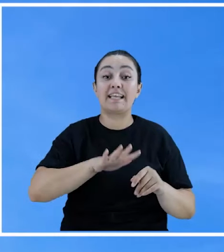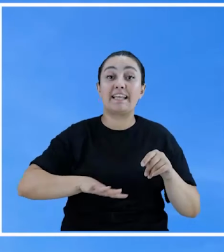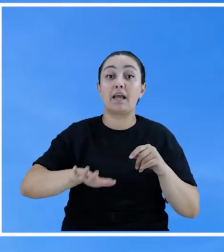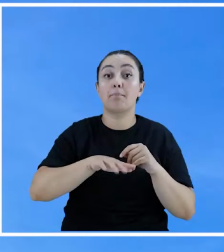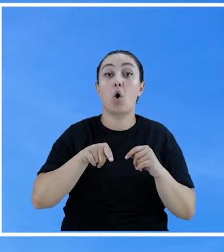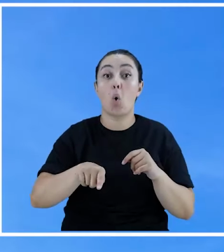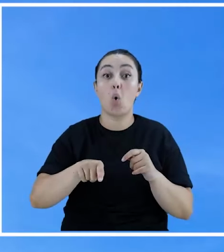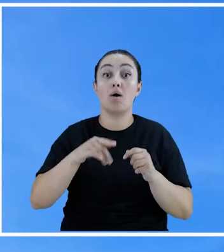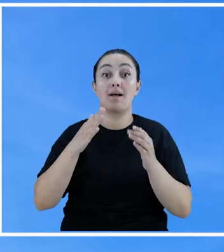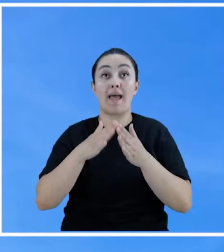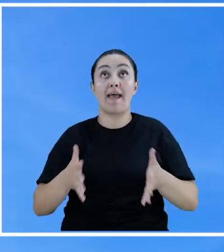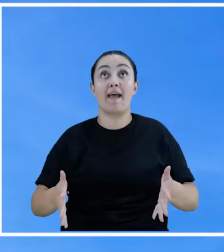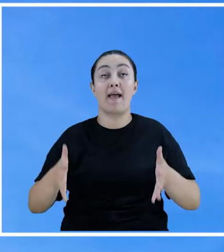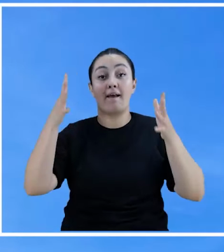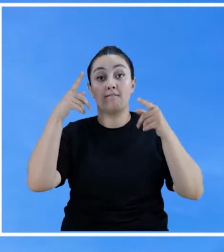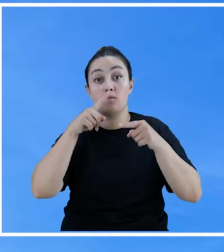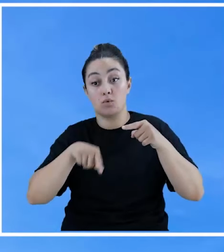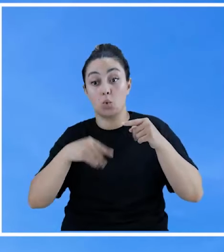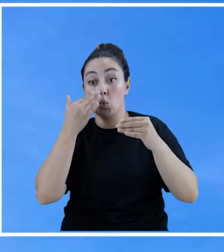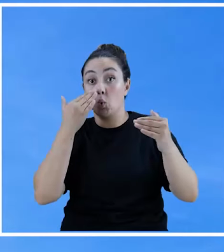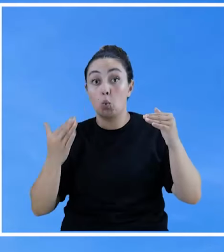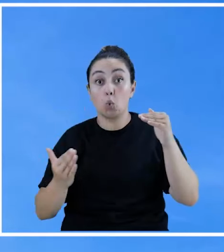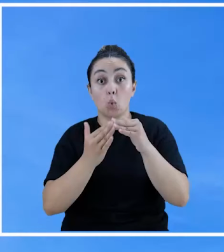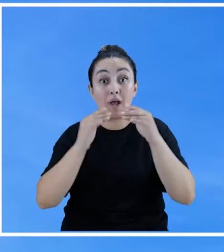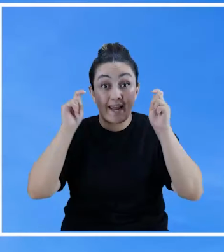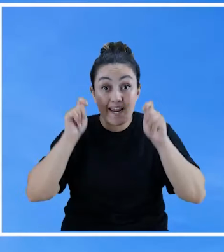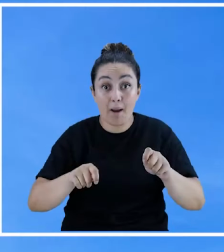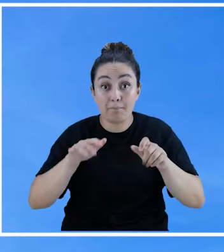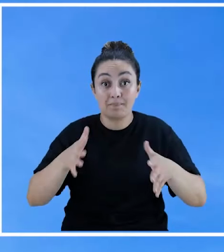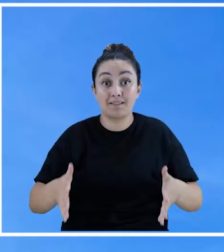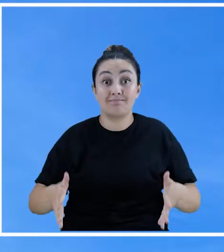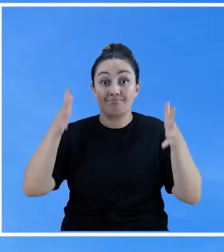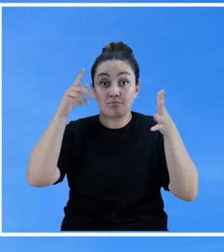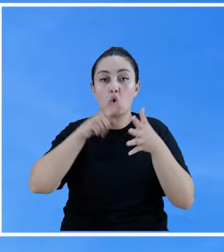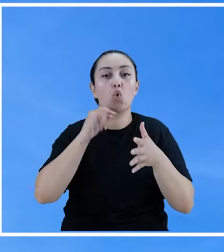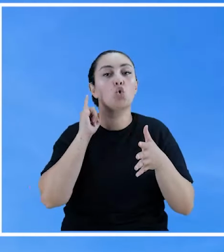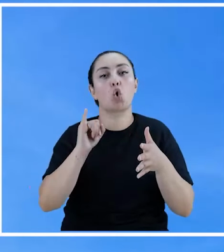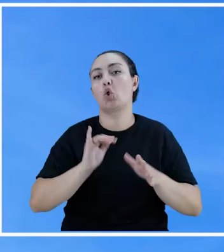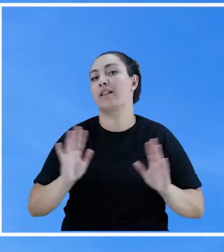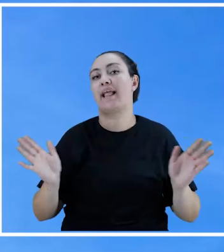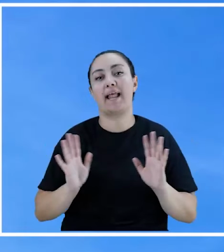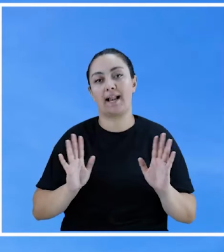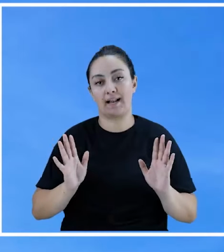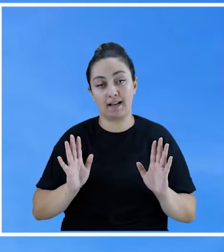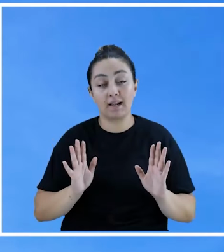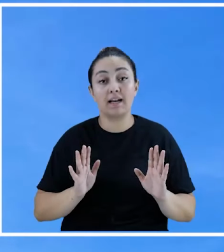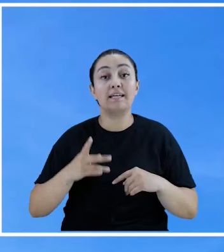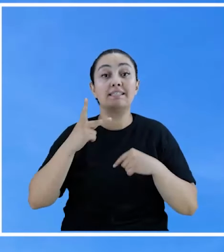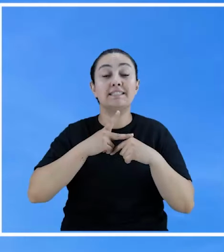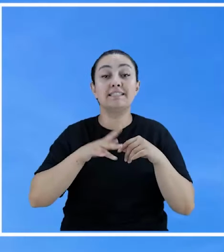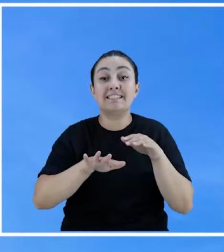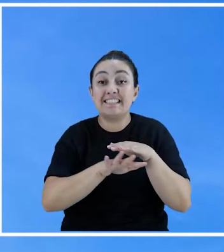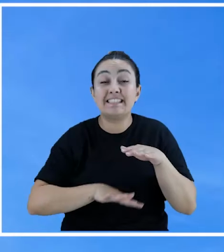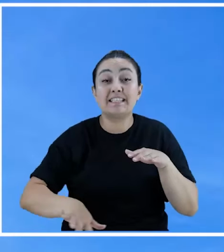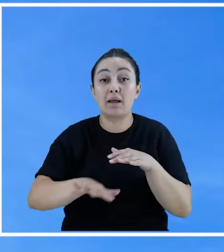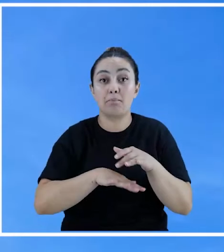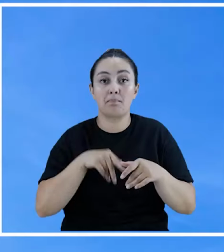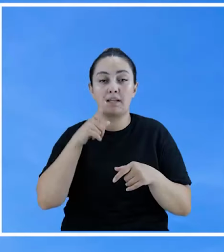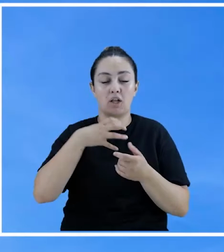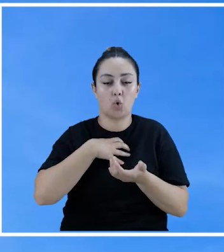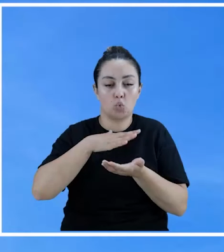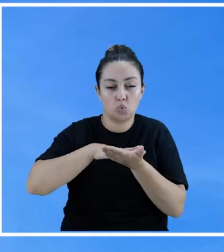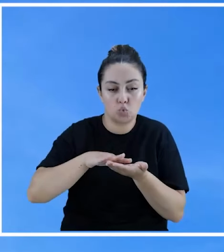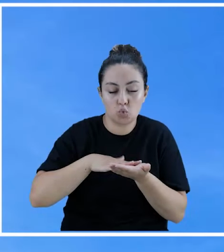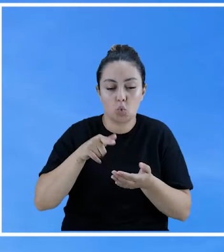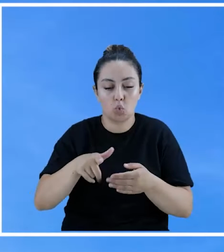göre, temel tasarım, temel sistemi ona göre yapılmışsa biz ona kötü diyemeyiz. Çünkü zemini